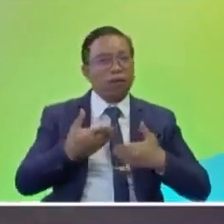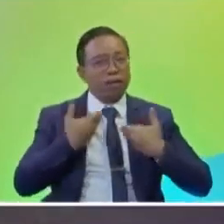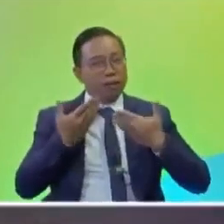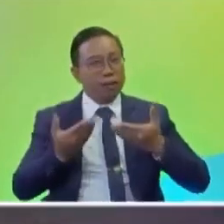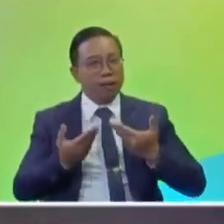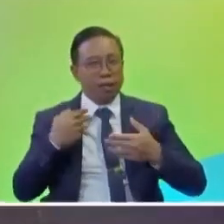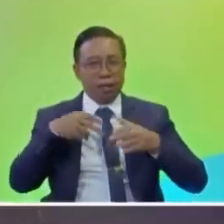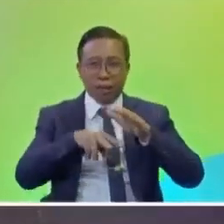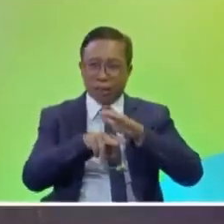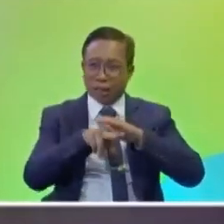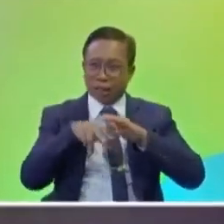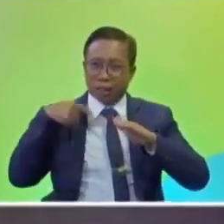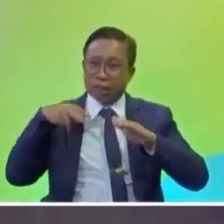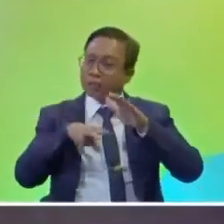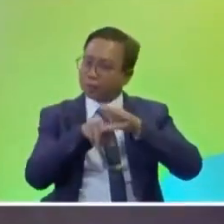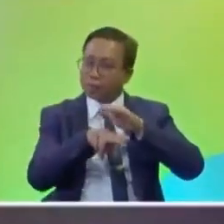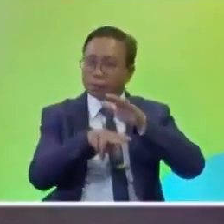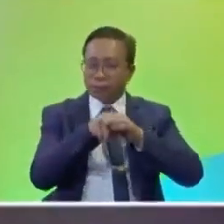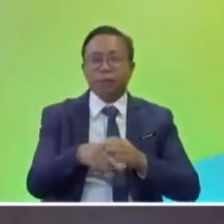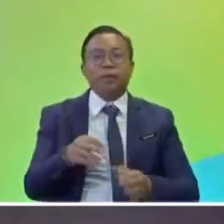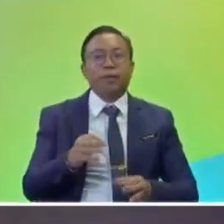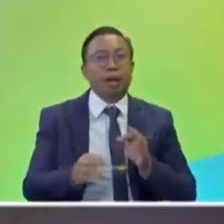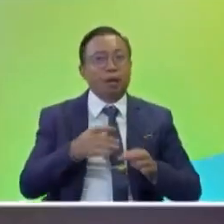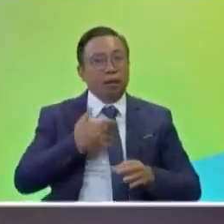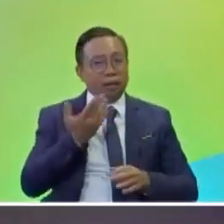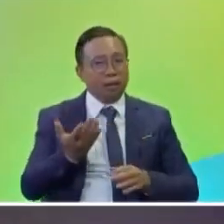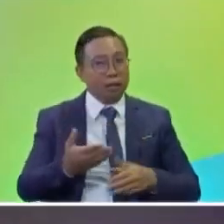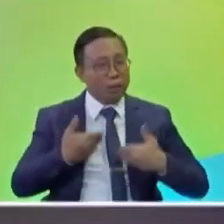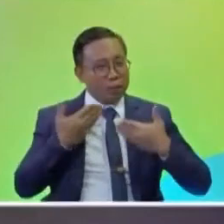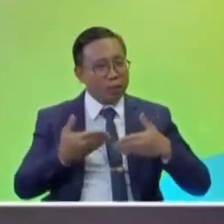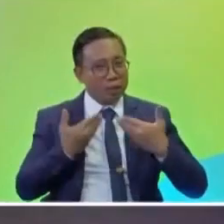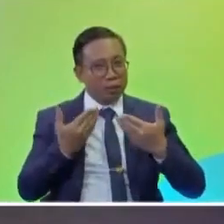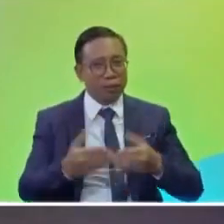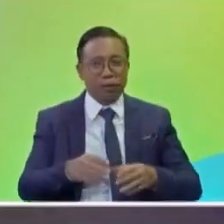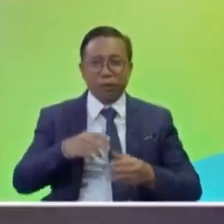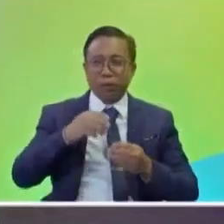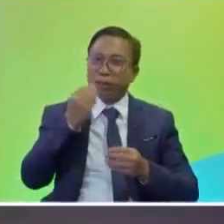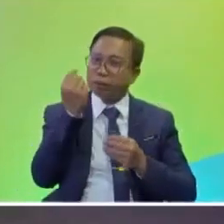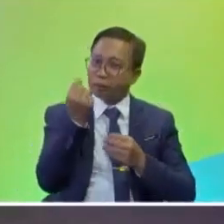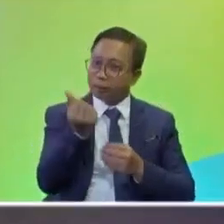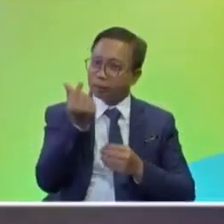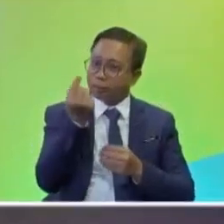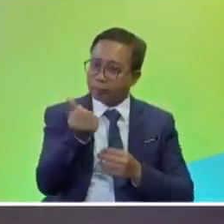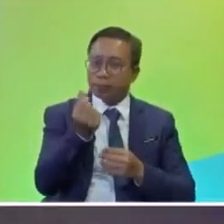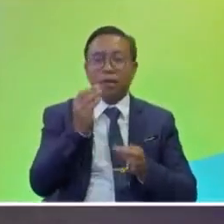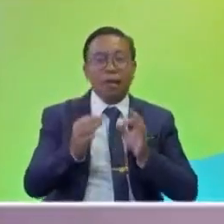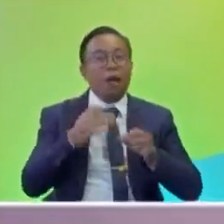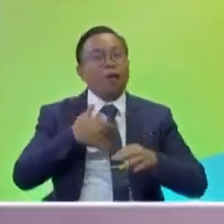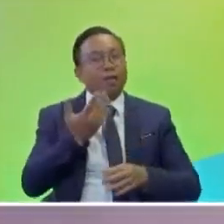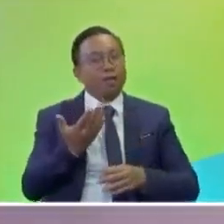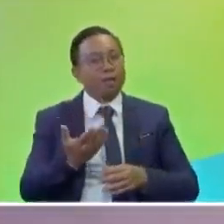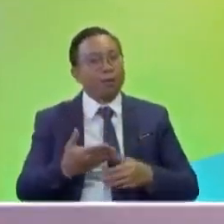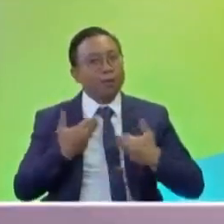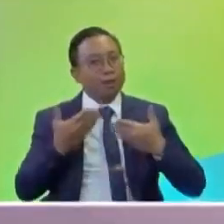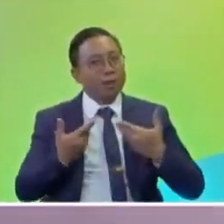rasa gembira hentak kaki. Kalau rasa gembira petik jari. Bunyi. Kalau